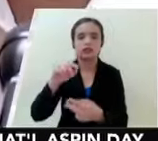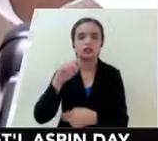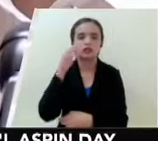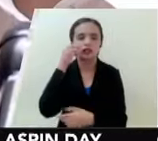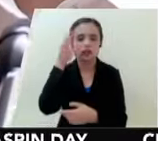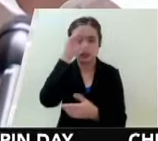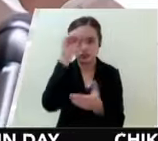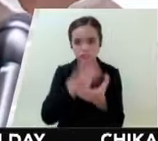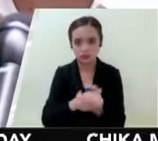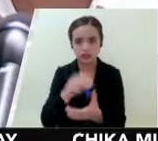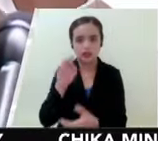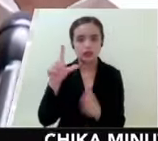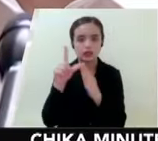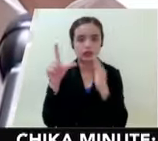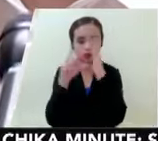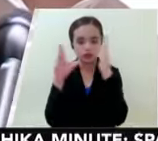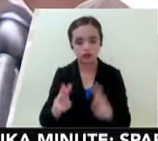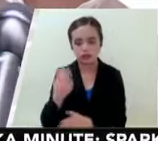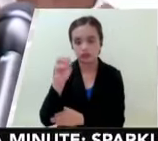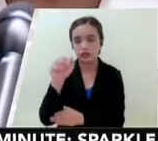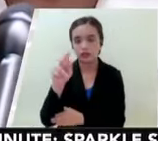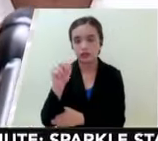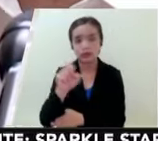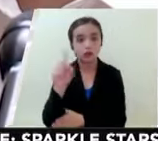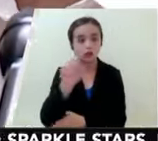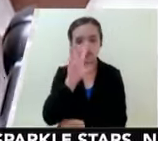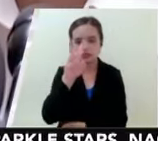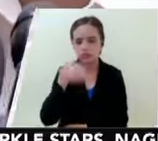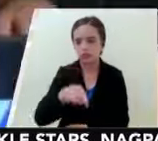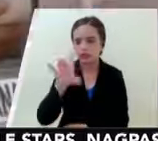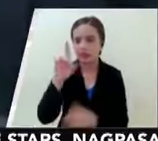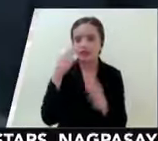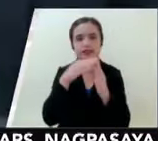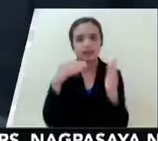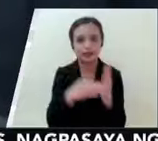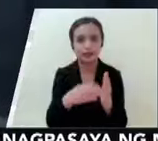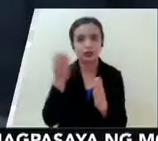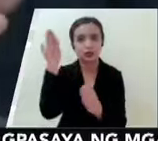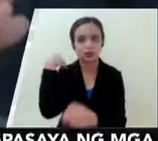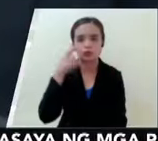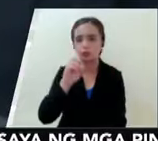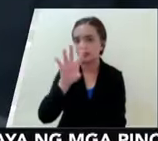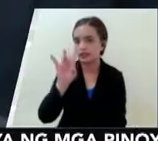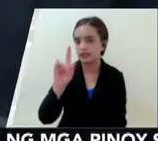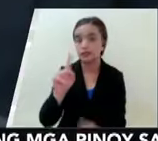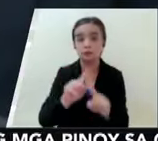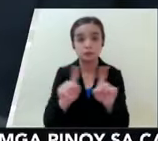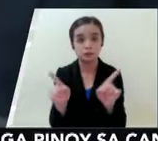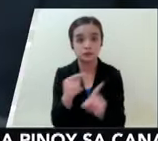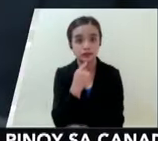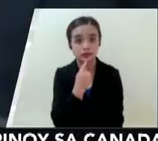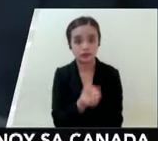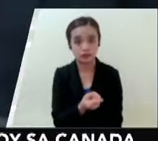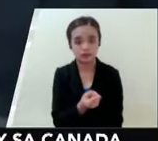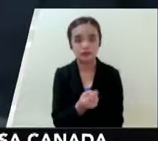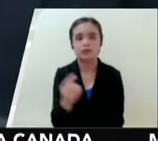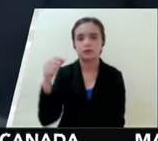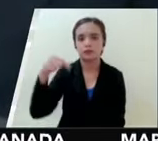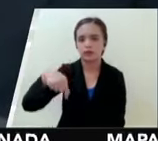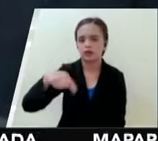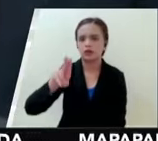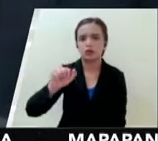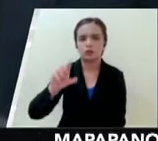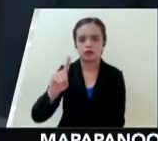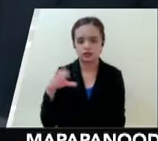sa 6.8 billion peso shabu shipment noong 2018. Pero sabi ng isa sa mga miyembro ng Quad Committee ng Kamara na duminig